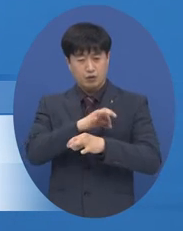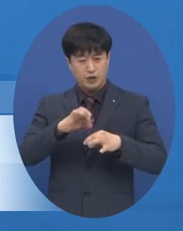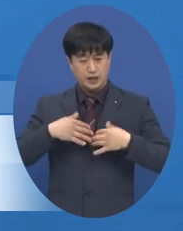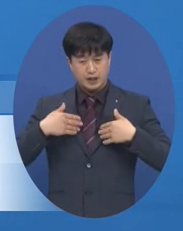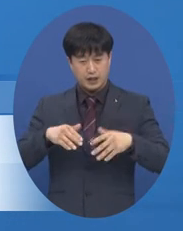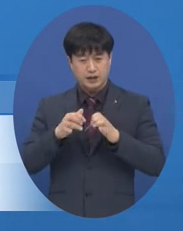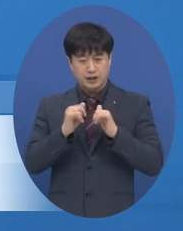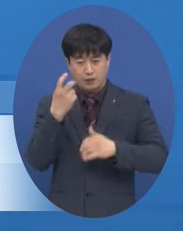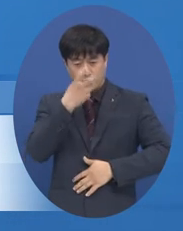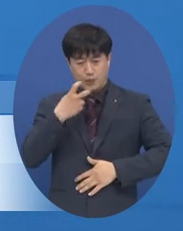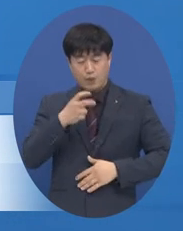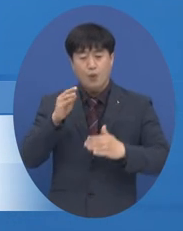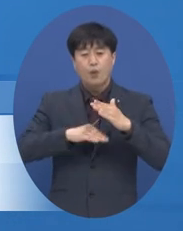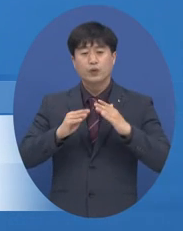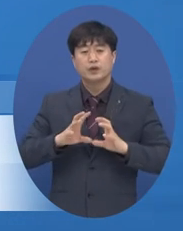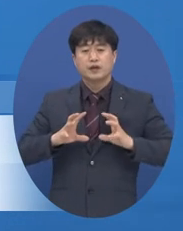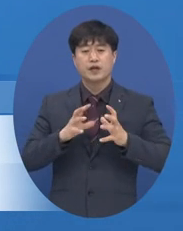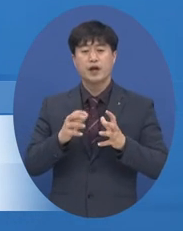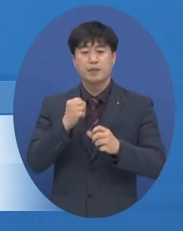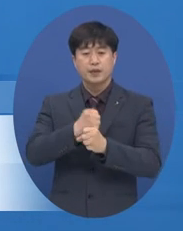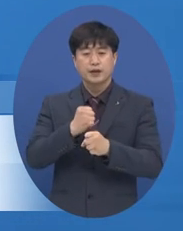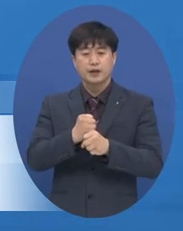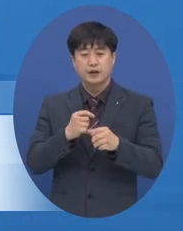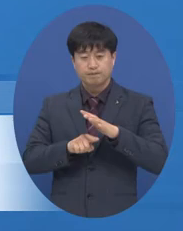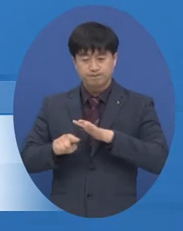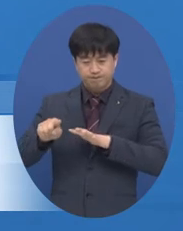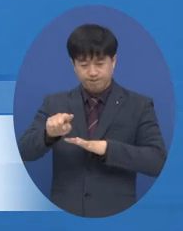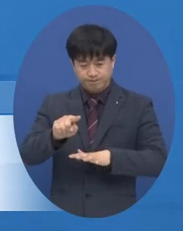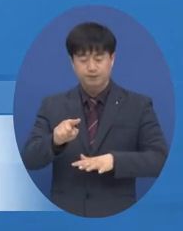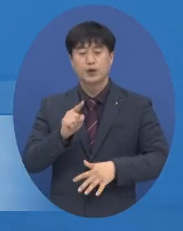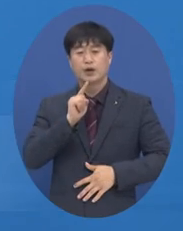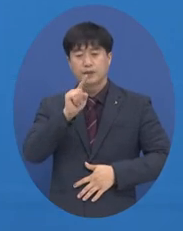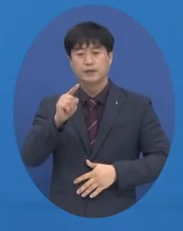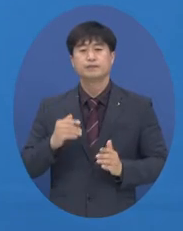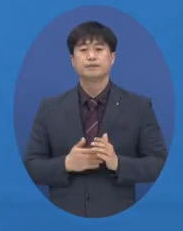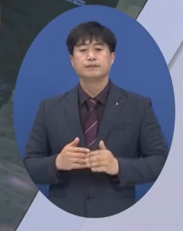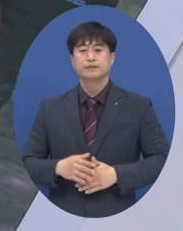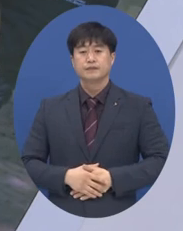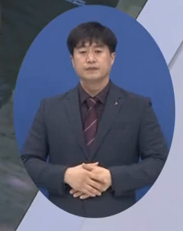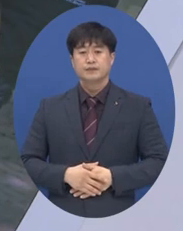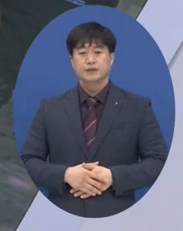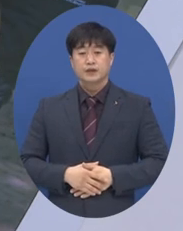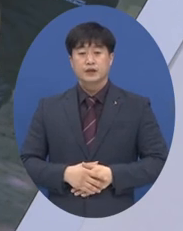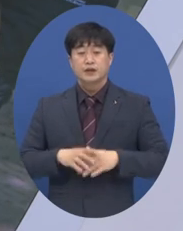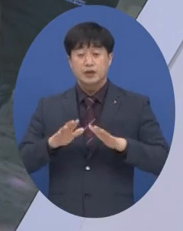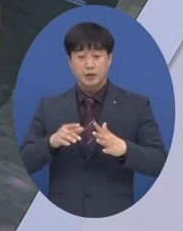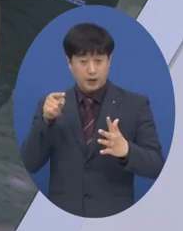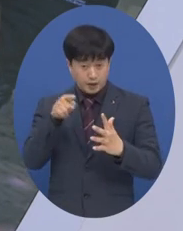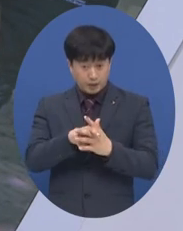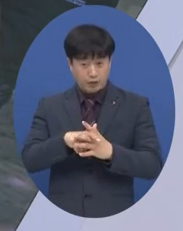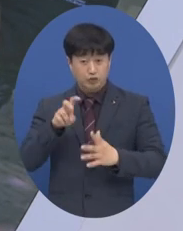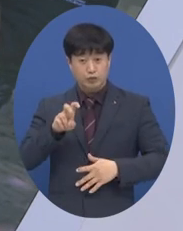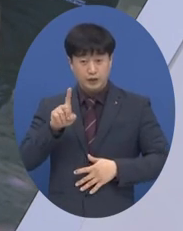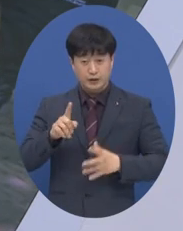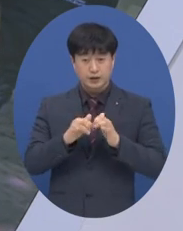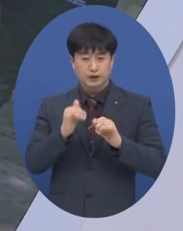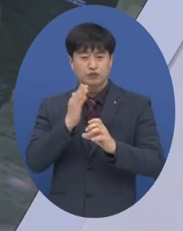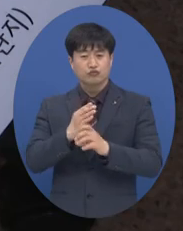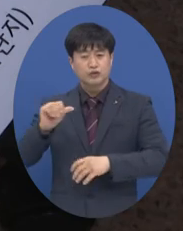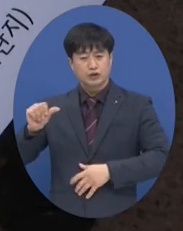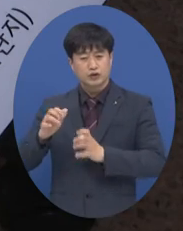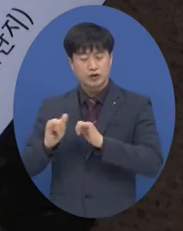보호하고 공정한 세상을 만드는 일에 앞장서 나가겠습니다 이번에 적발된 21명 중